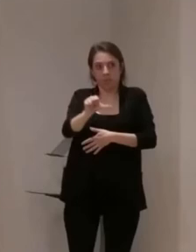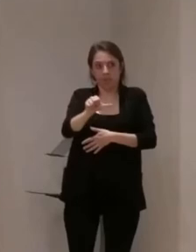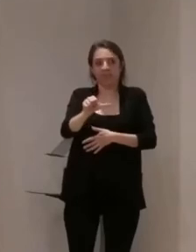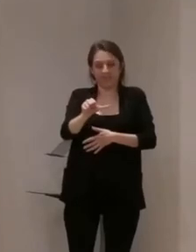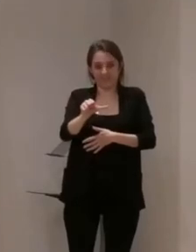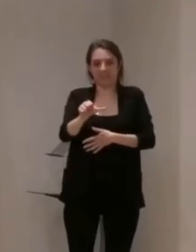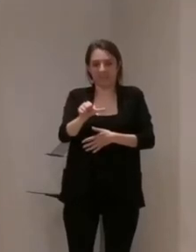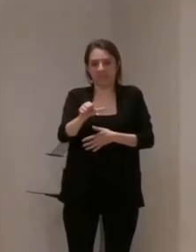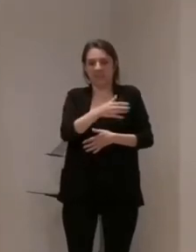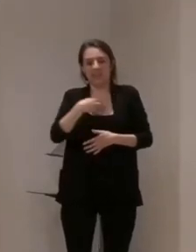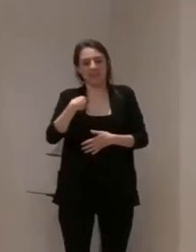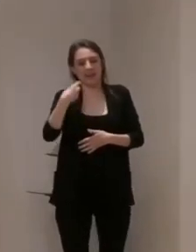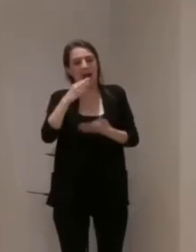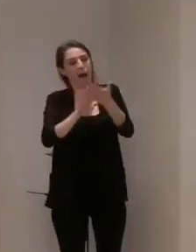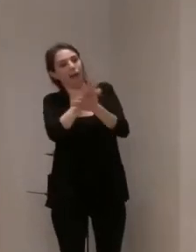que